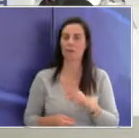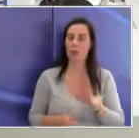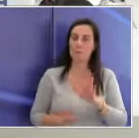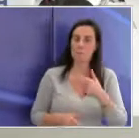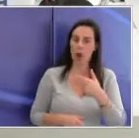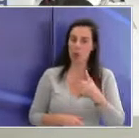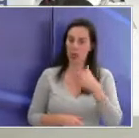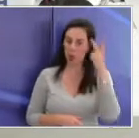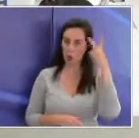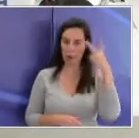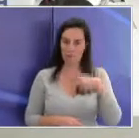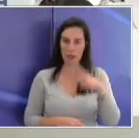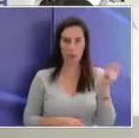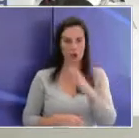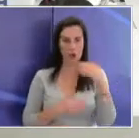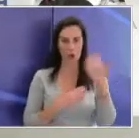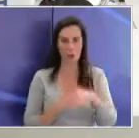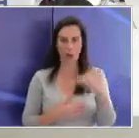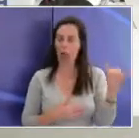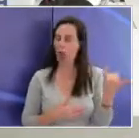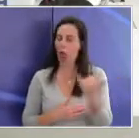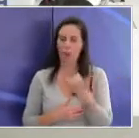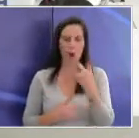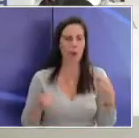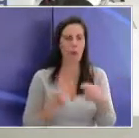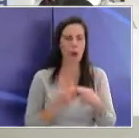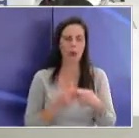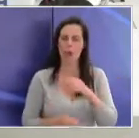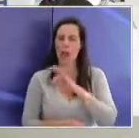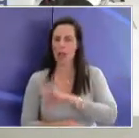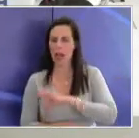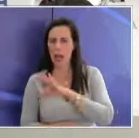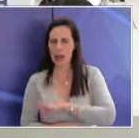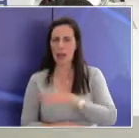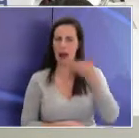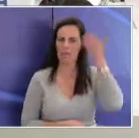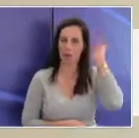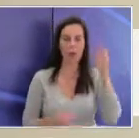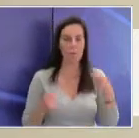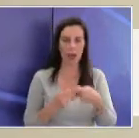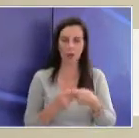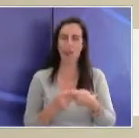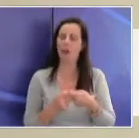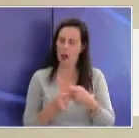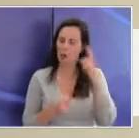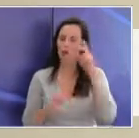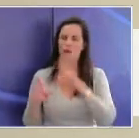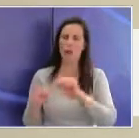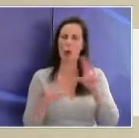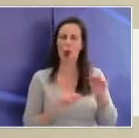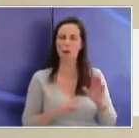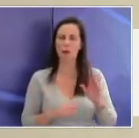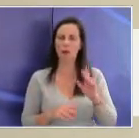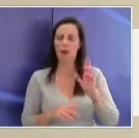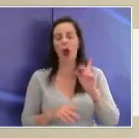מה שאנחנו מבינים בשבועות האחרונים, הם כל הזמן מדברים ביניהם. הם כן, אני לא יודע אם מתואמים, אבל משדרים על אותו קו. כל אחד יש לו